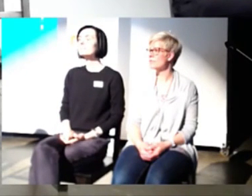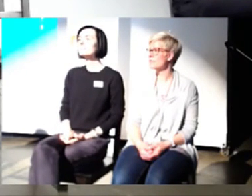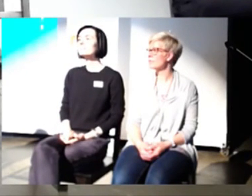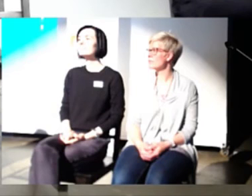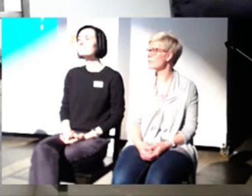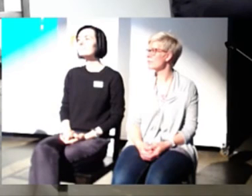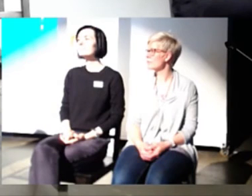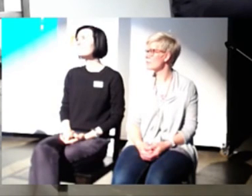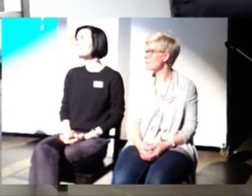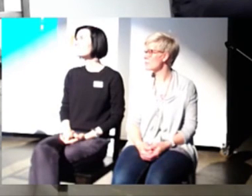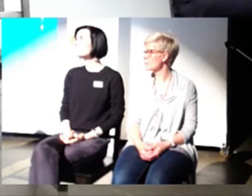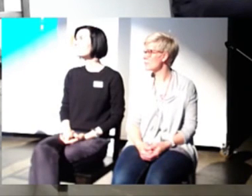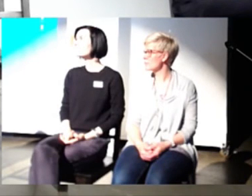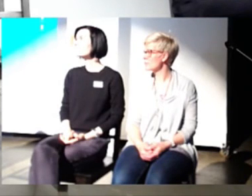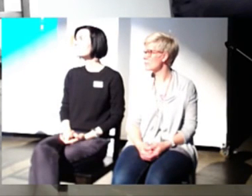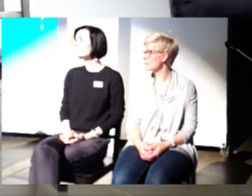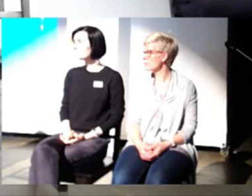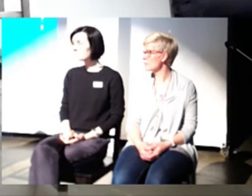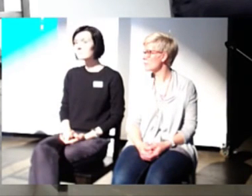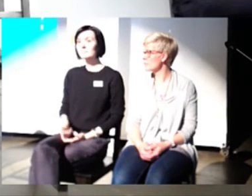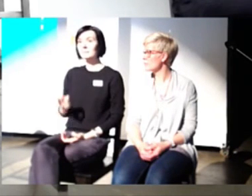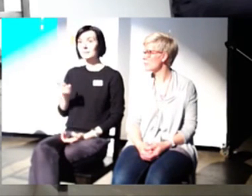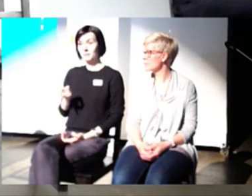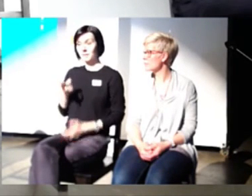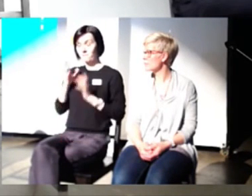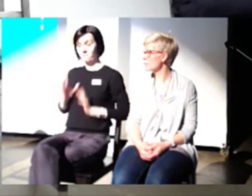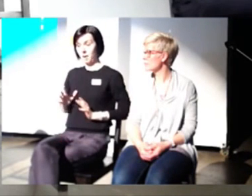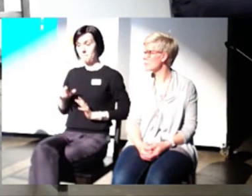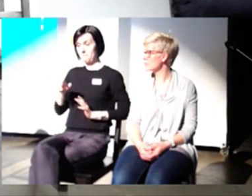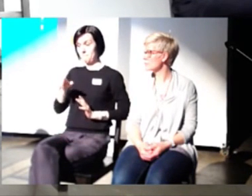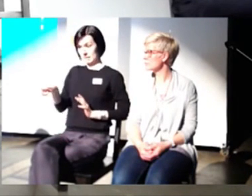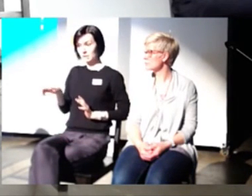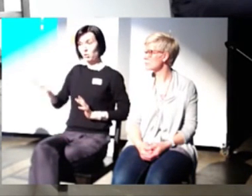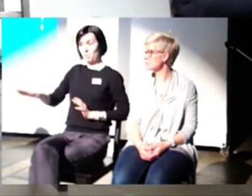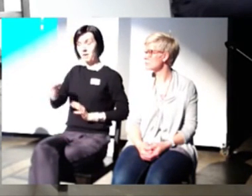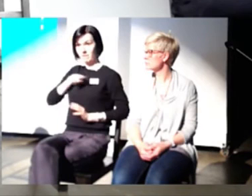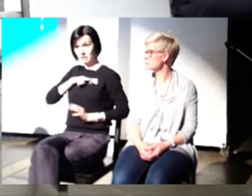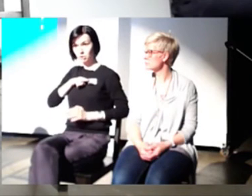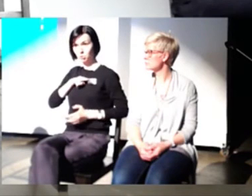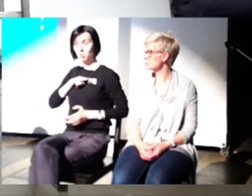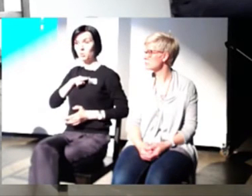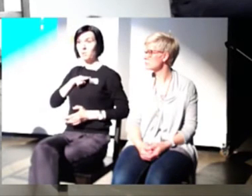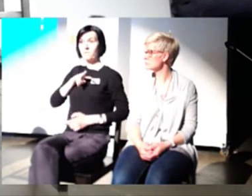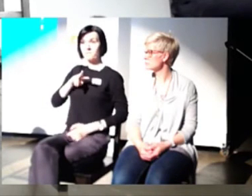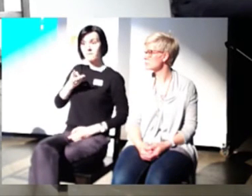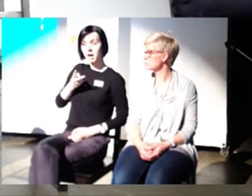Onko palloa vammaisilla itsellään, onko palloa altaanikoulutuksella, onko palloa